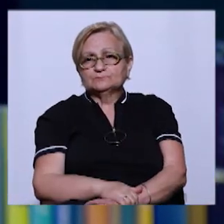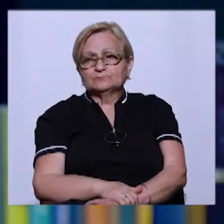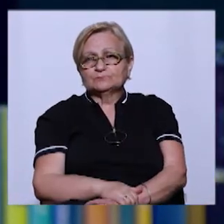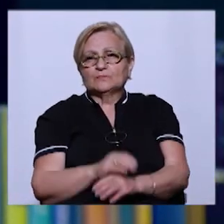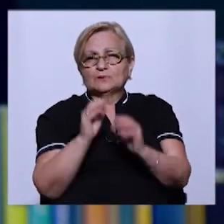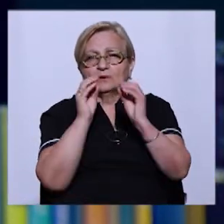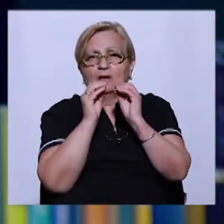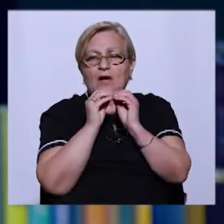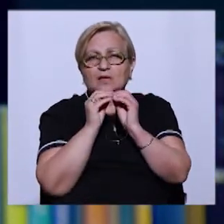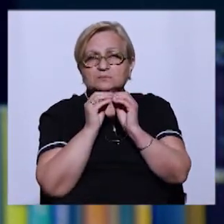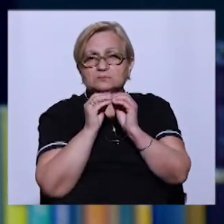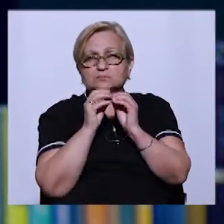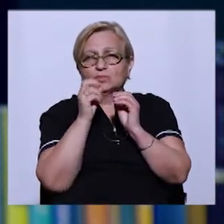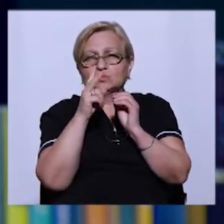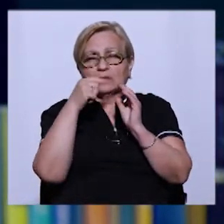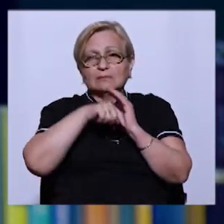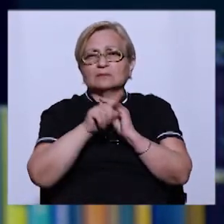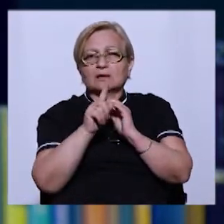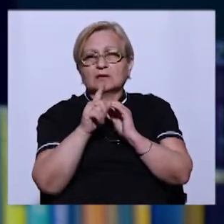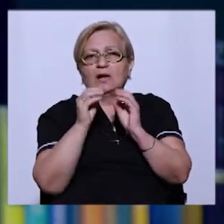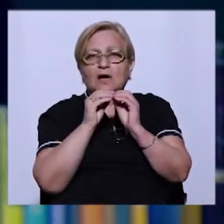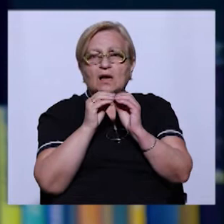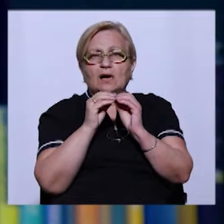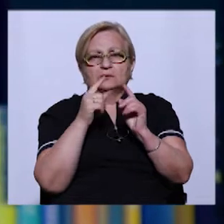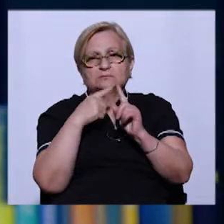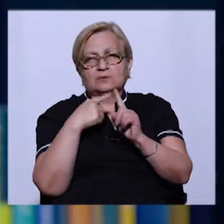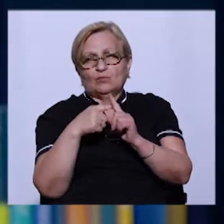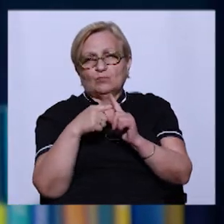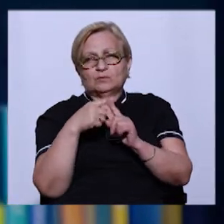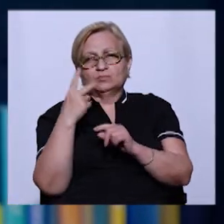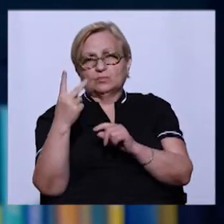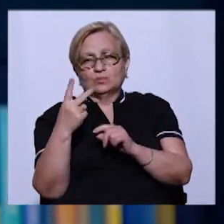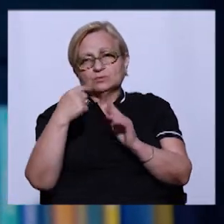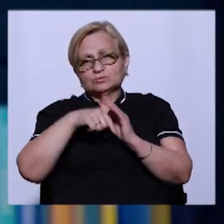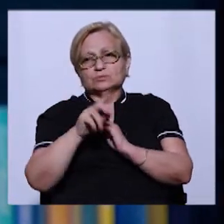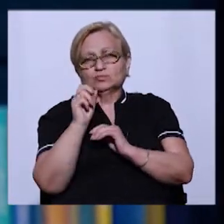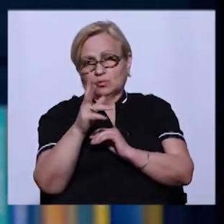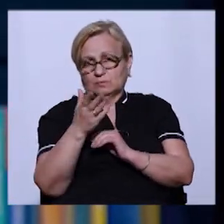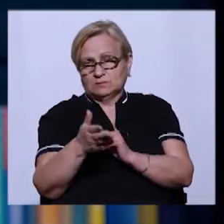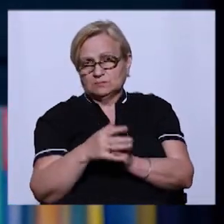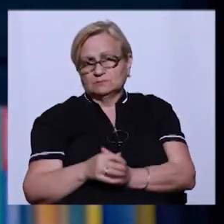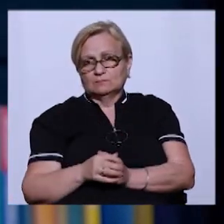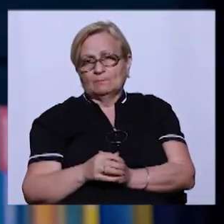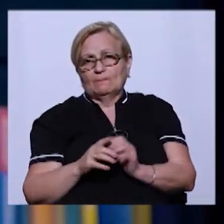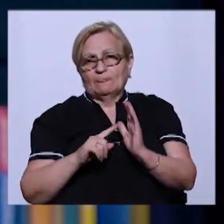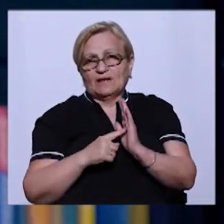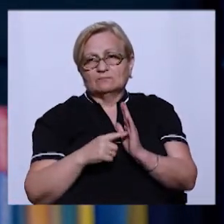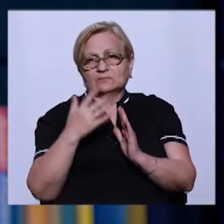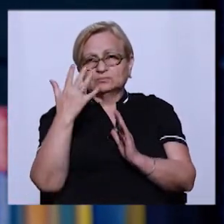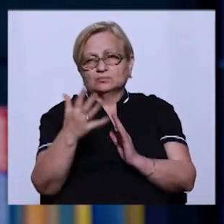არის? 10 დამატებული 2. ეს არის 10 დამატებული 2. გამრავლებული